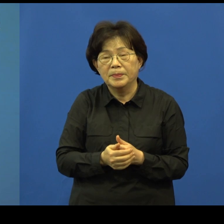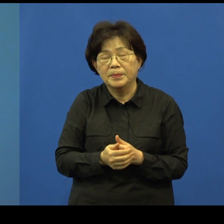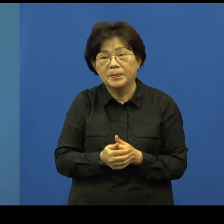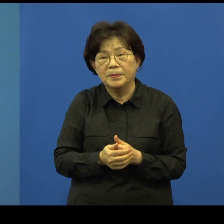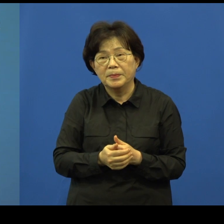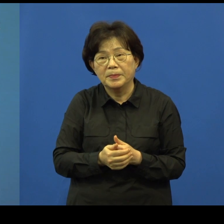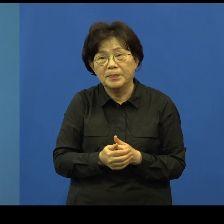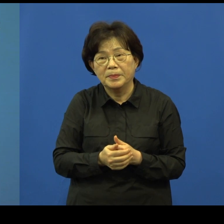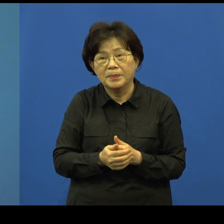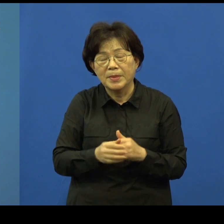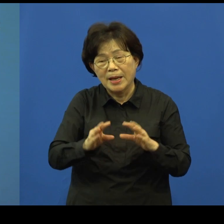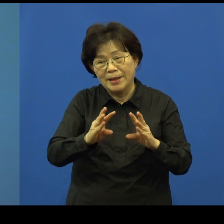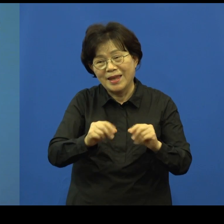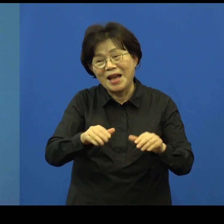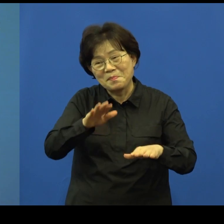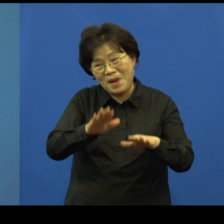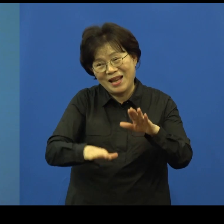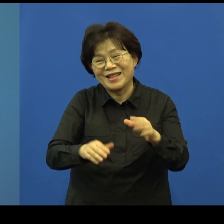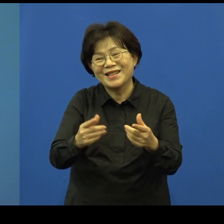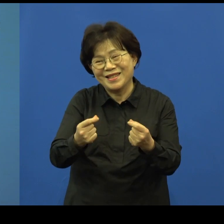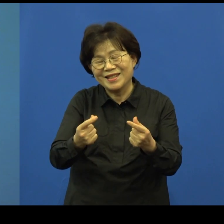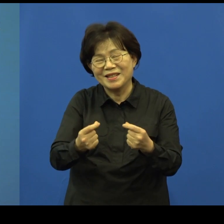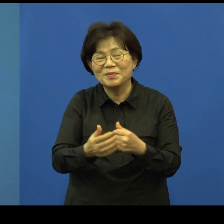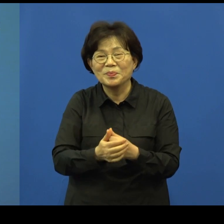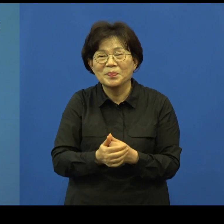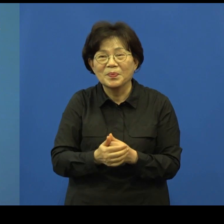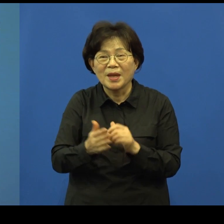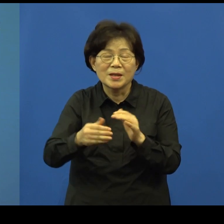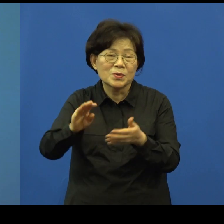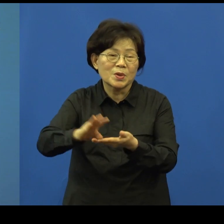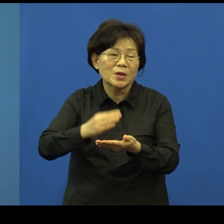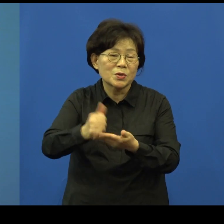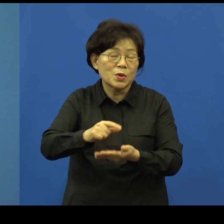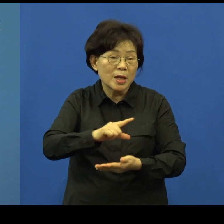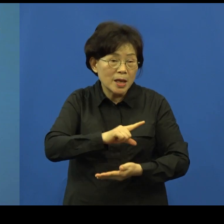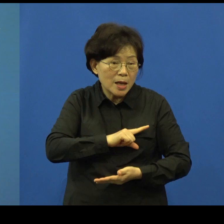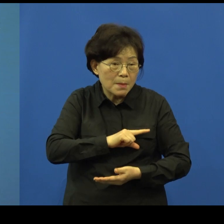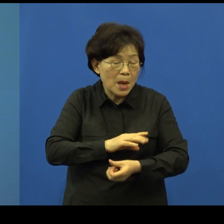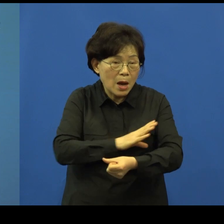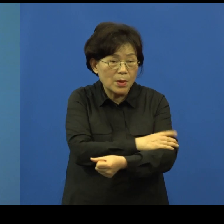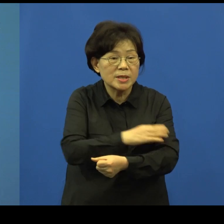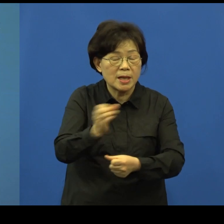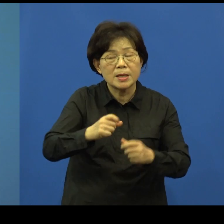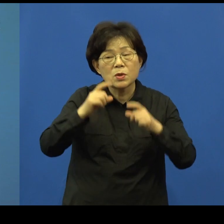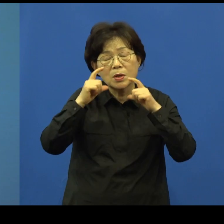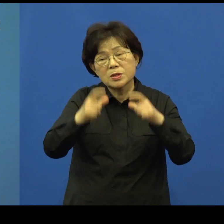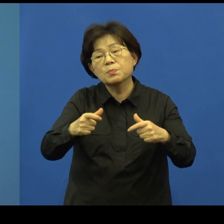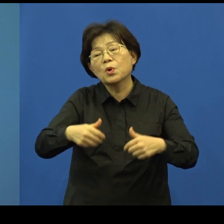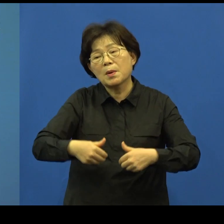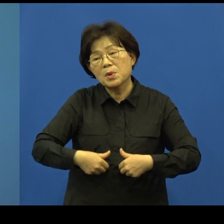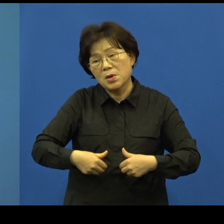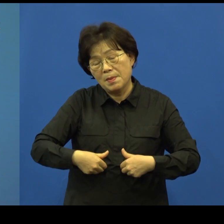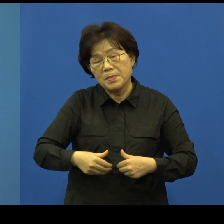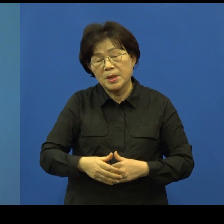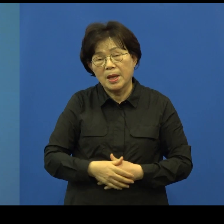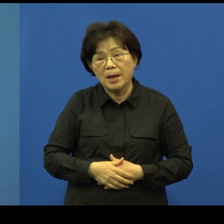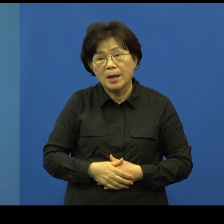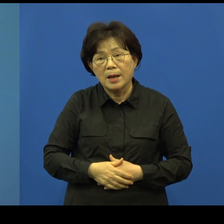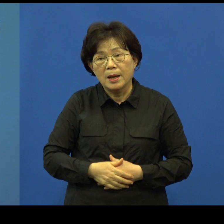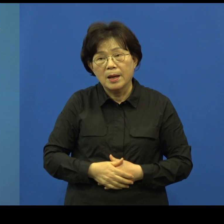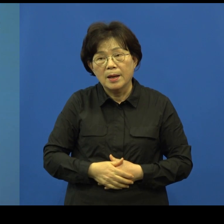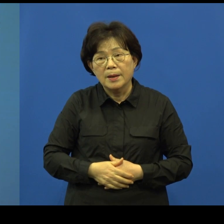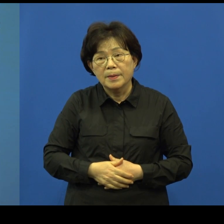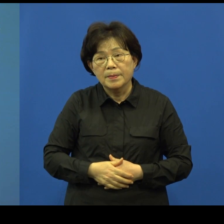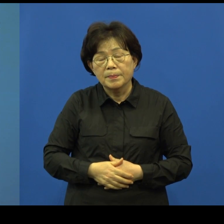거죠. 땅밟기 안 한 거예요. 여러분, 우리는 예수 그리스도의 이름의 권세를 가지고 선포해야 되는 거죠. 그러니까 여러분,